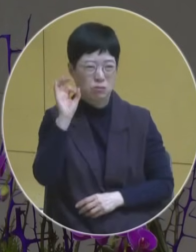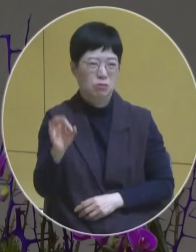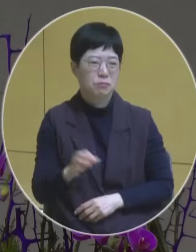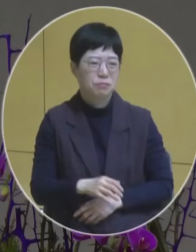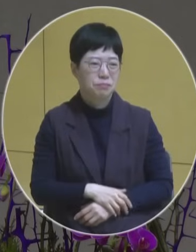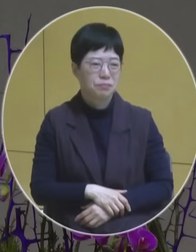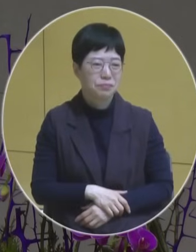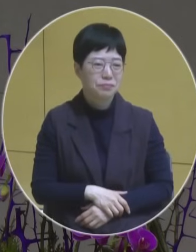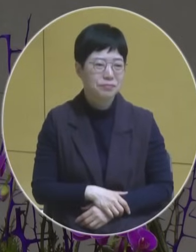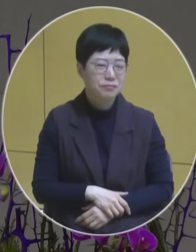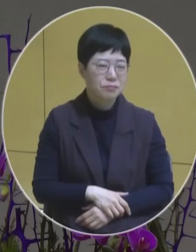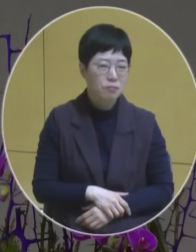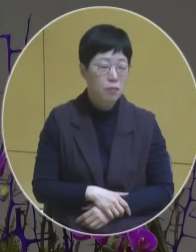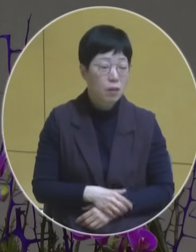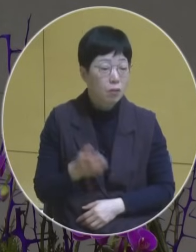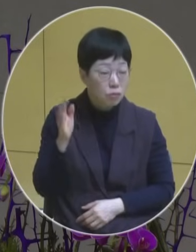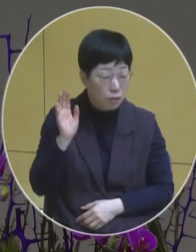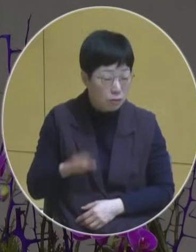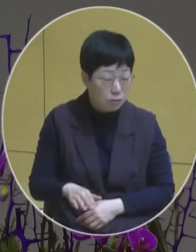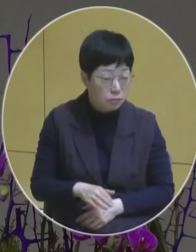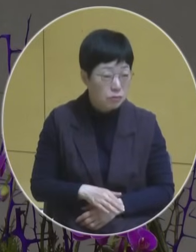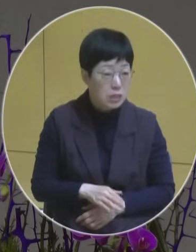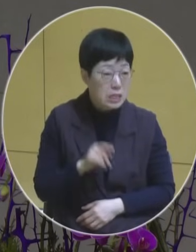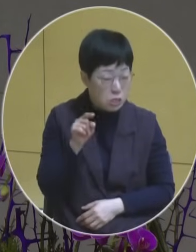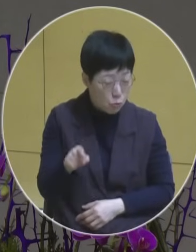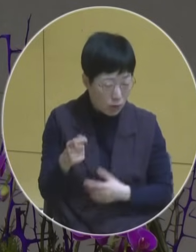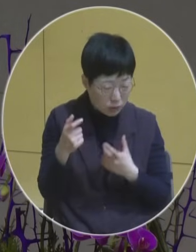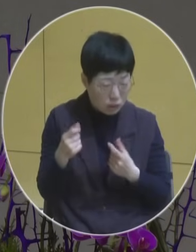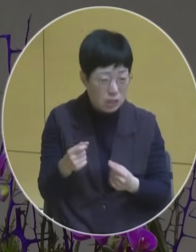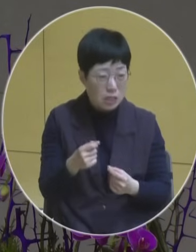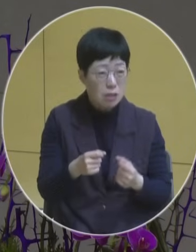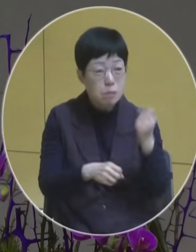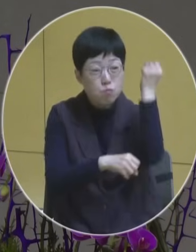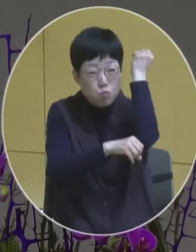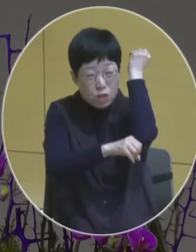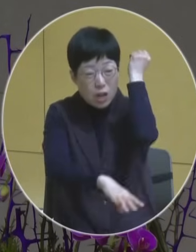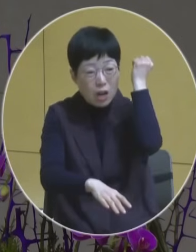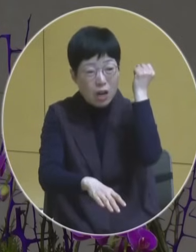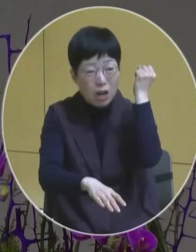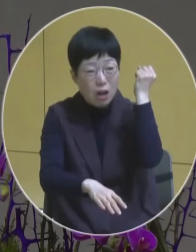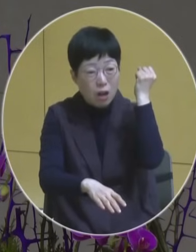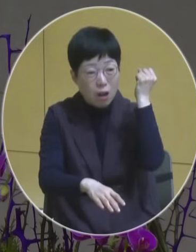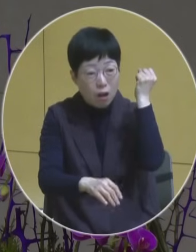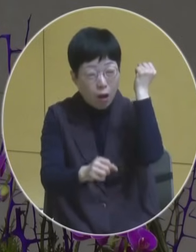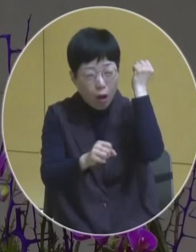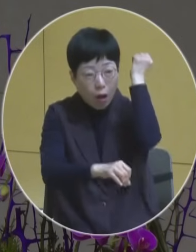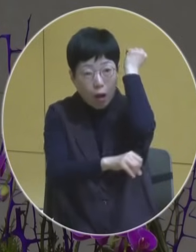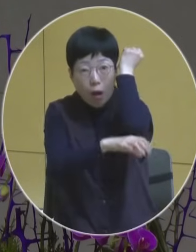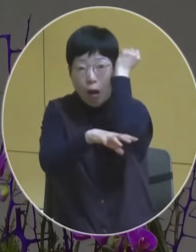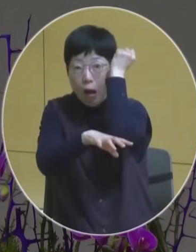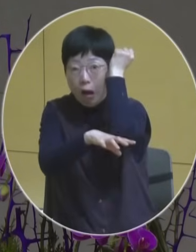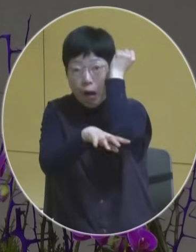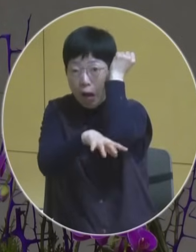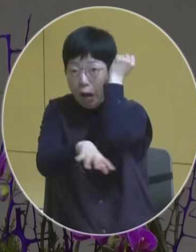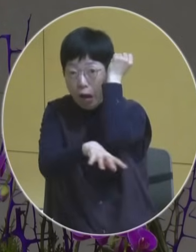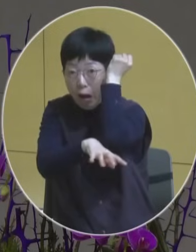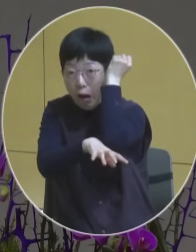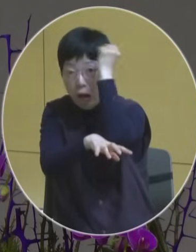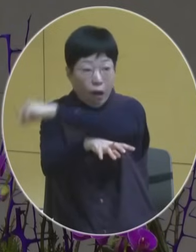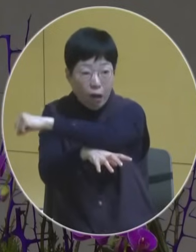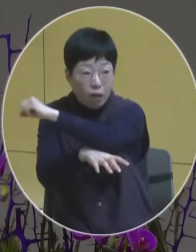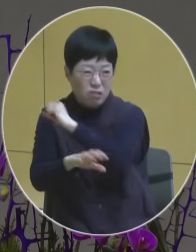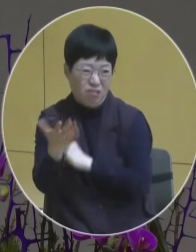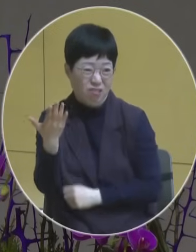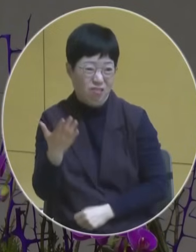봤습니다. 근데 이 뿌리가, 이 근거가, 기초가 흔들거리면 무너질 수밖에